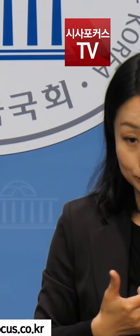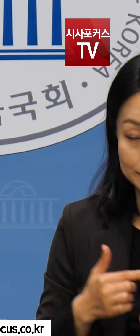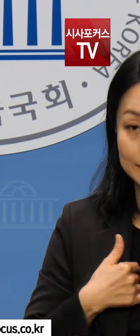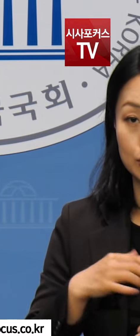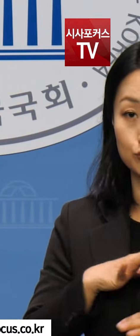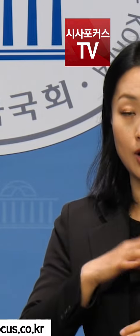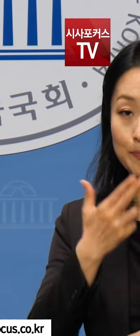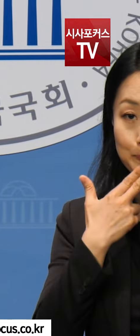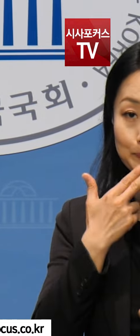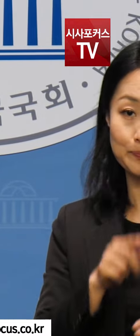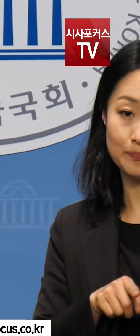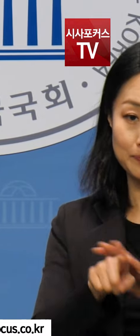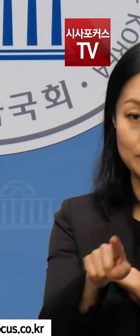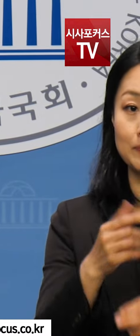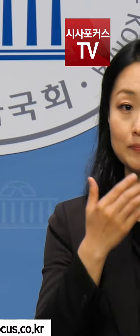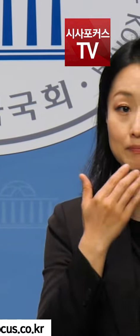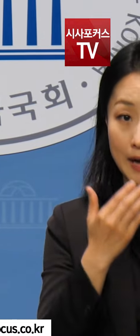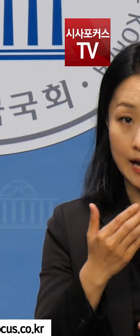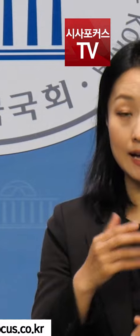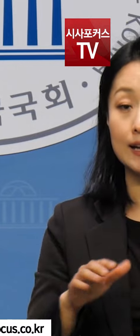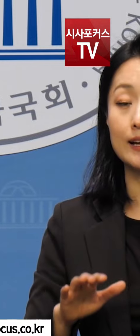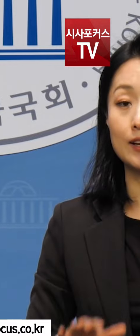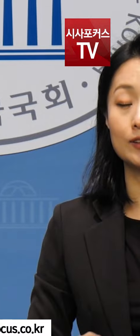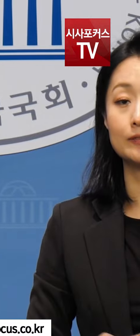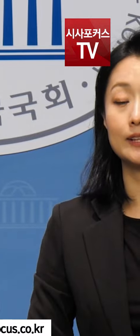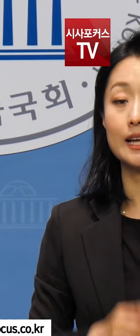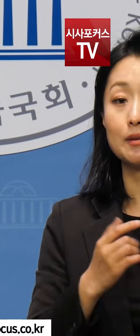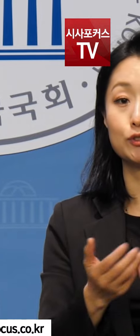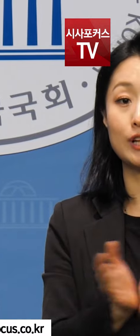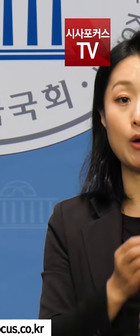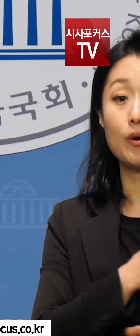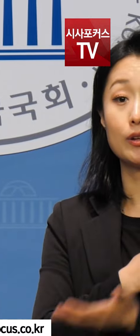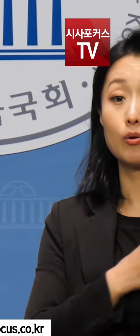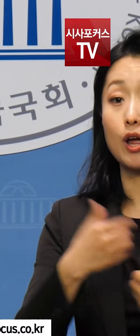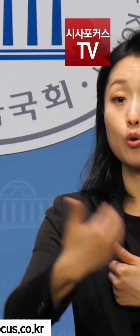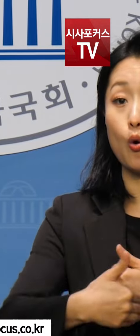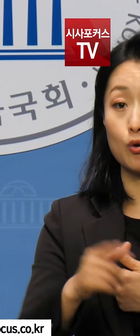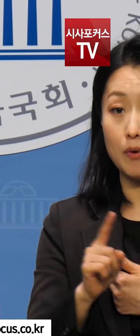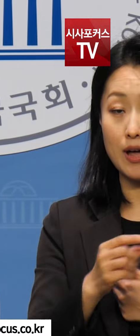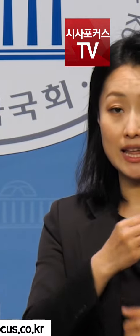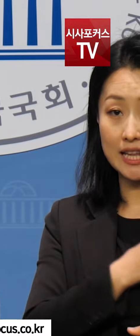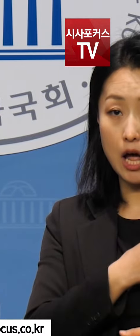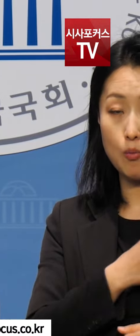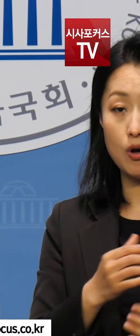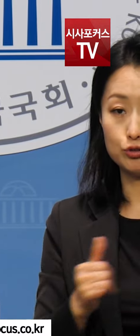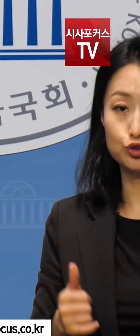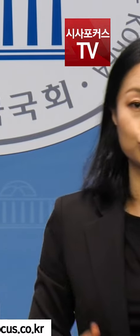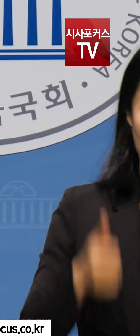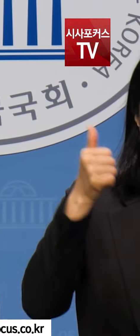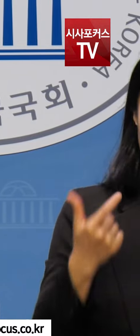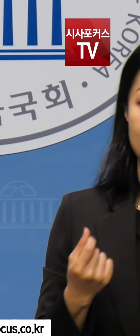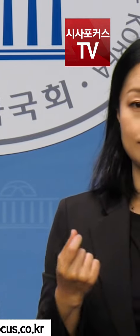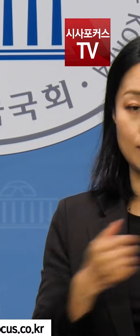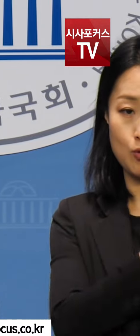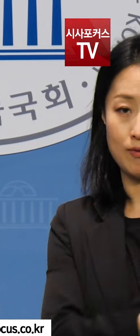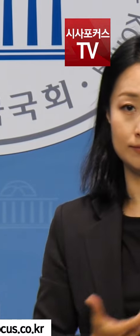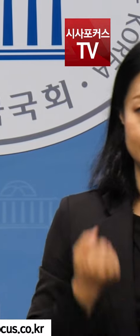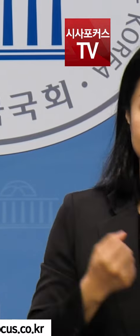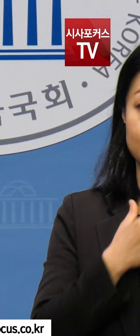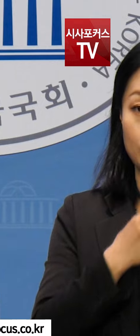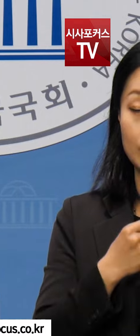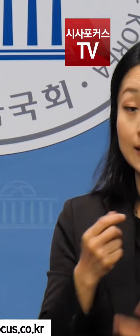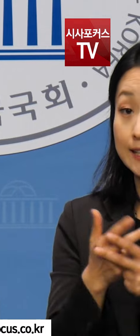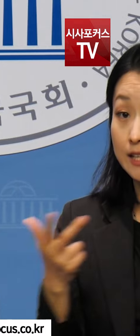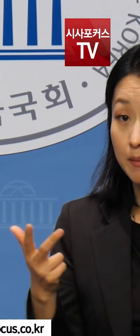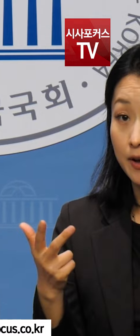떨치고 앞으로 나갈 수 있었습니다. 지금 민주당원들의 요구는 당원 주권입니다. 저는 이재명 대표가